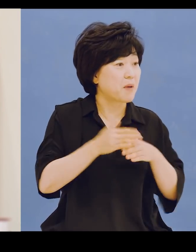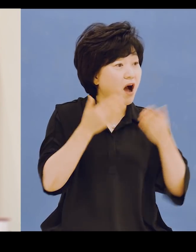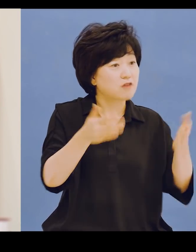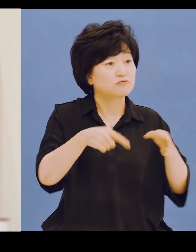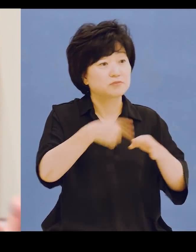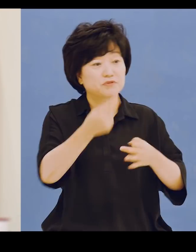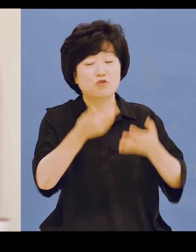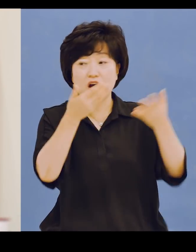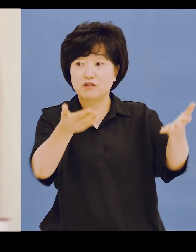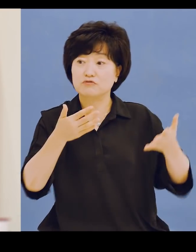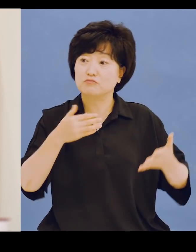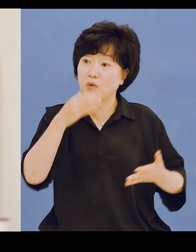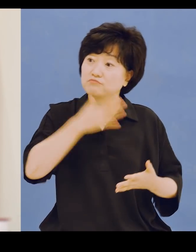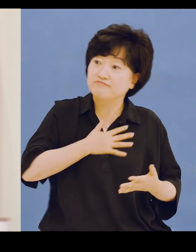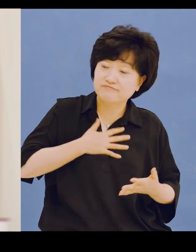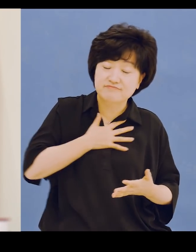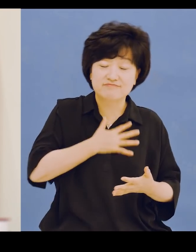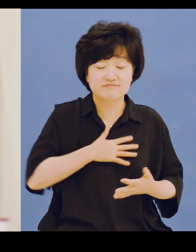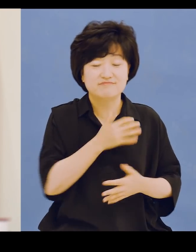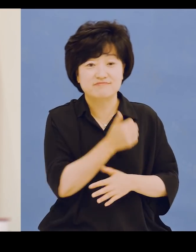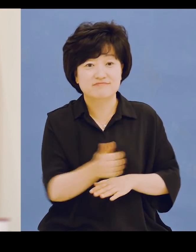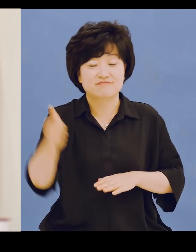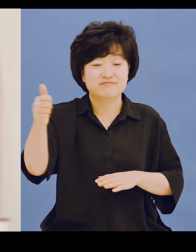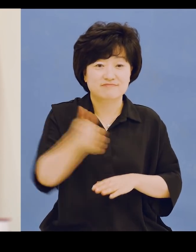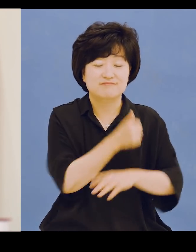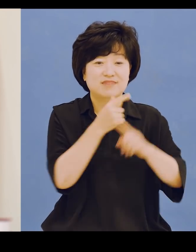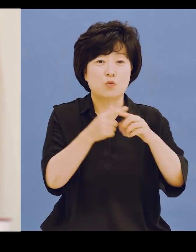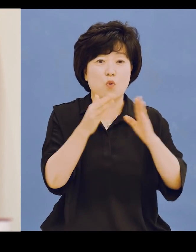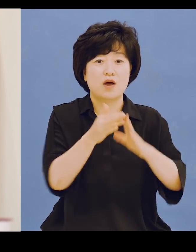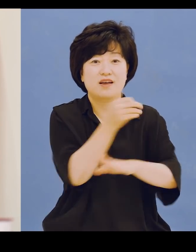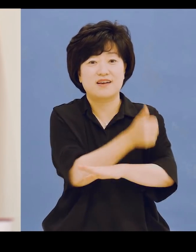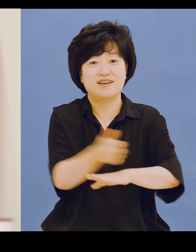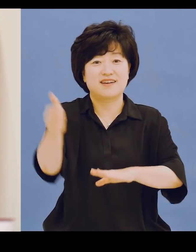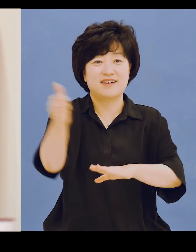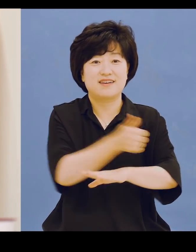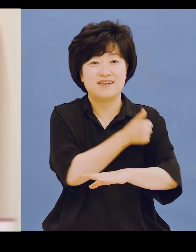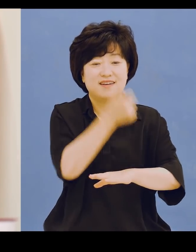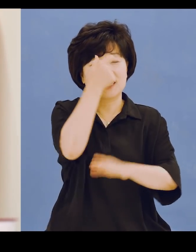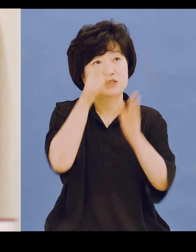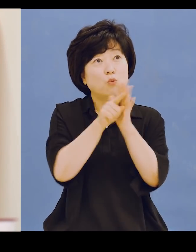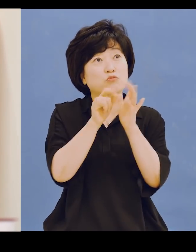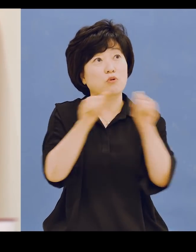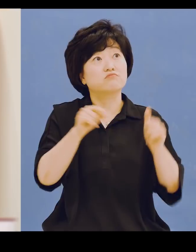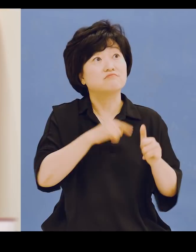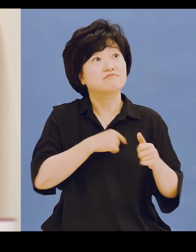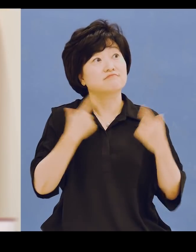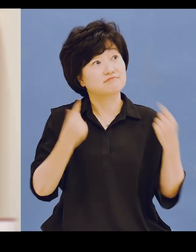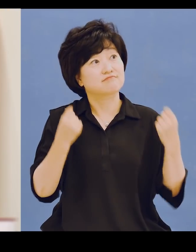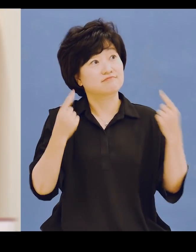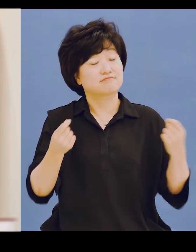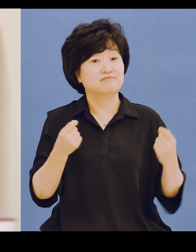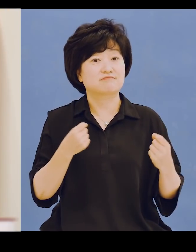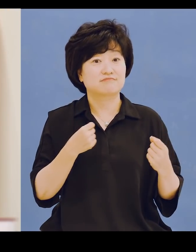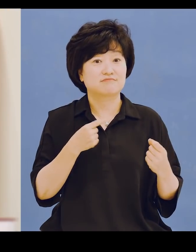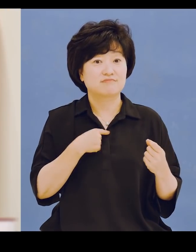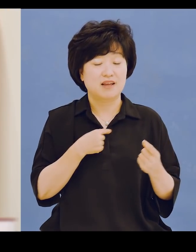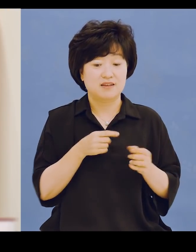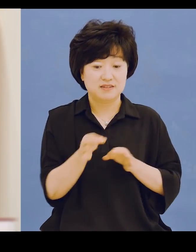예배드리고 11조하고 지내는 것이 그리스도인의 가장 큰 행복이라 생각했고 네. 내 사업이